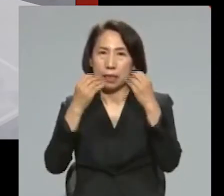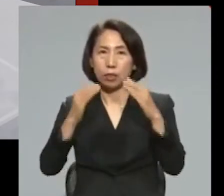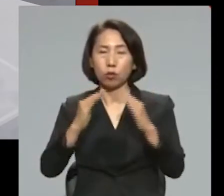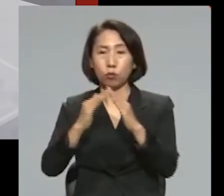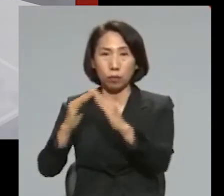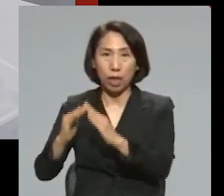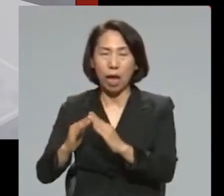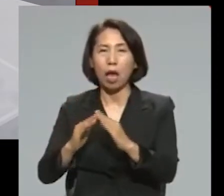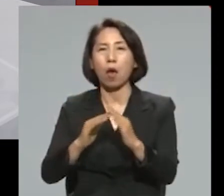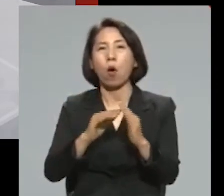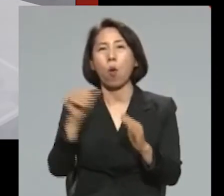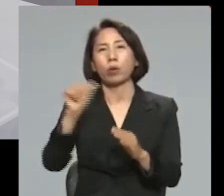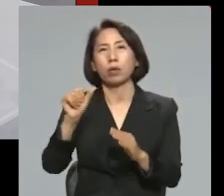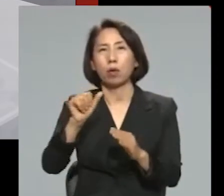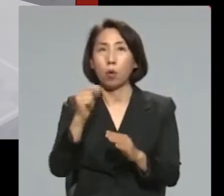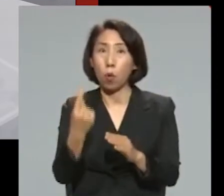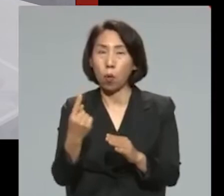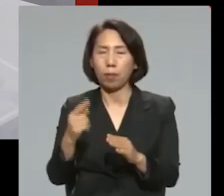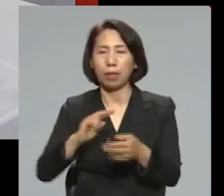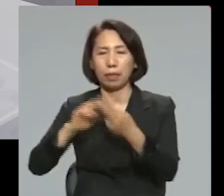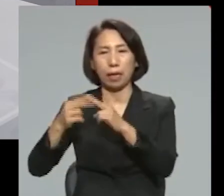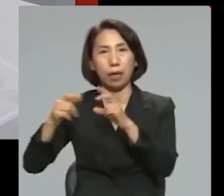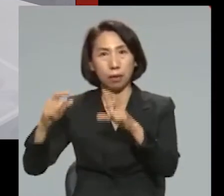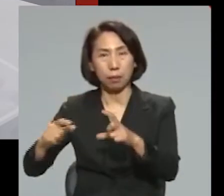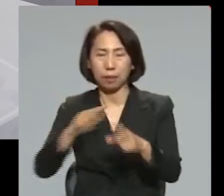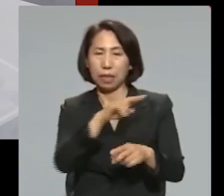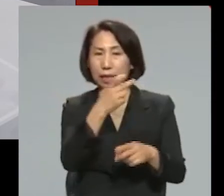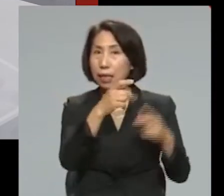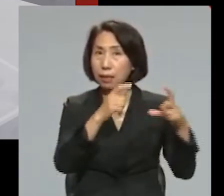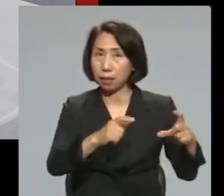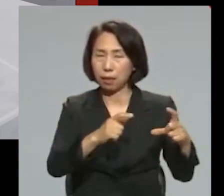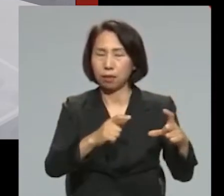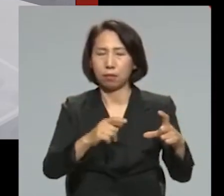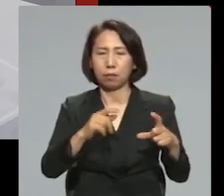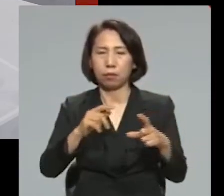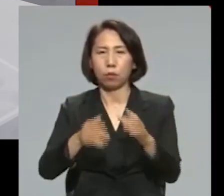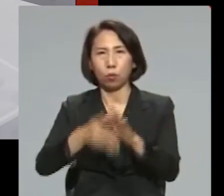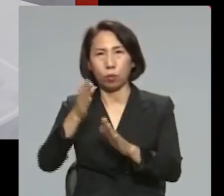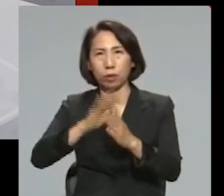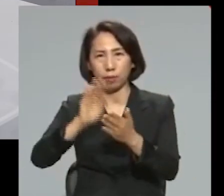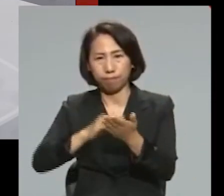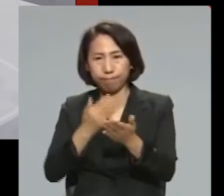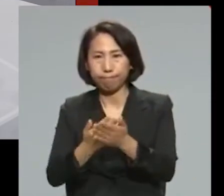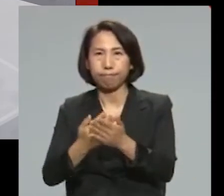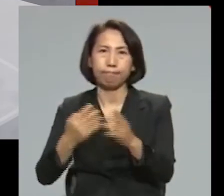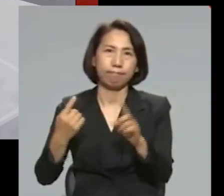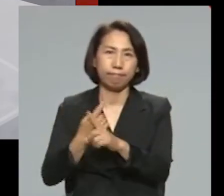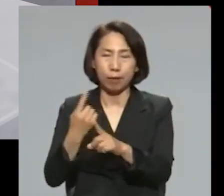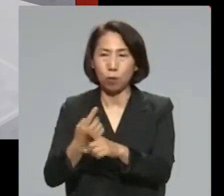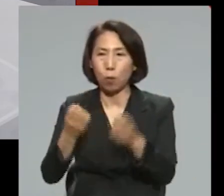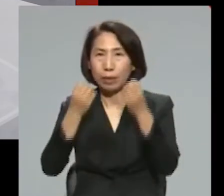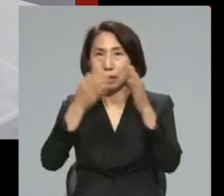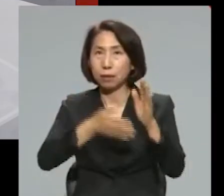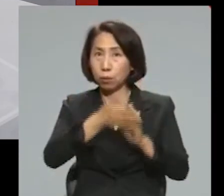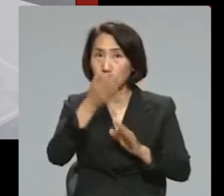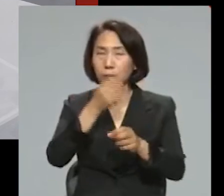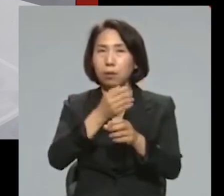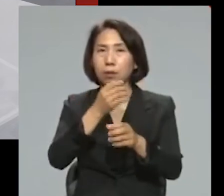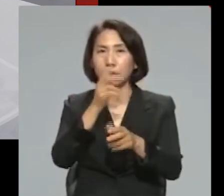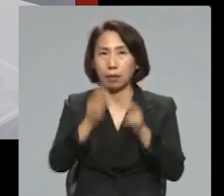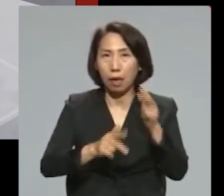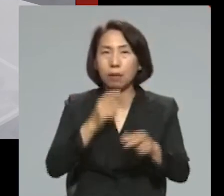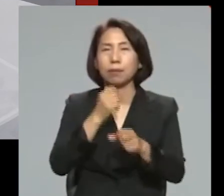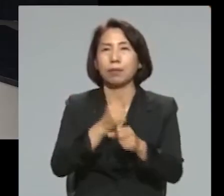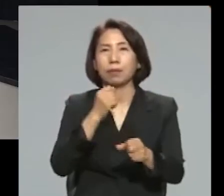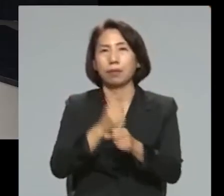5천호는 대가역과 다산민을 대상으로 도시재생 유질 사업과 신도시 개발 사업을 추진해서